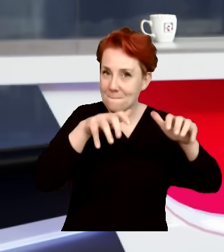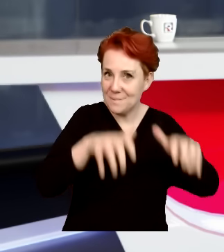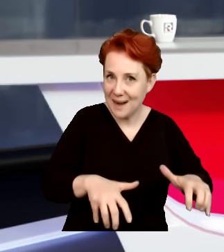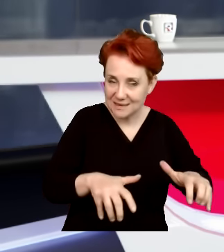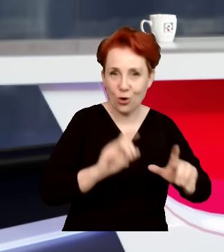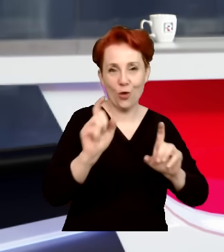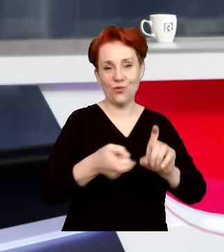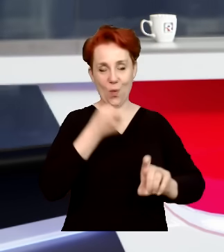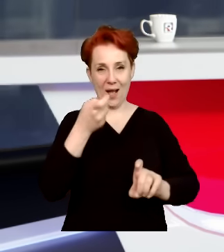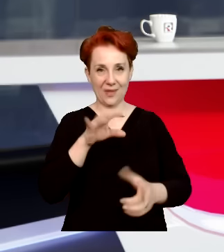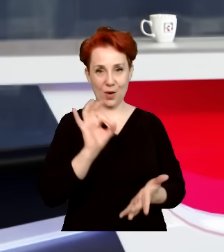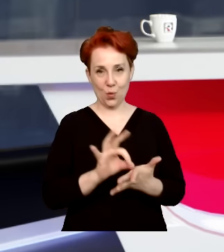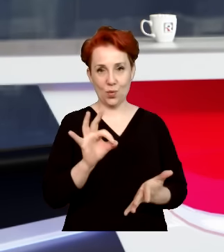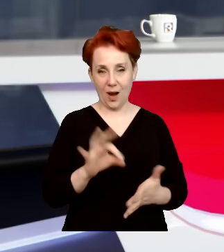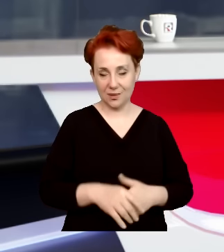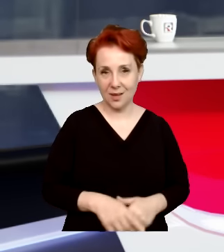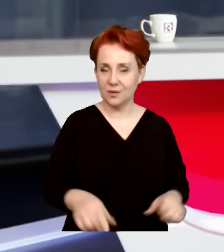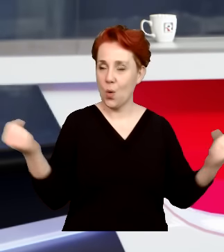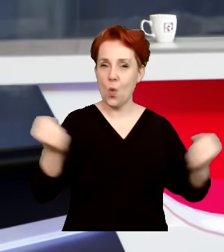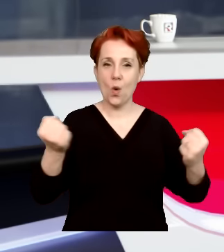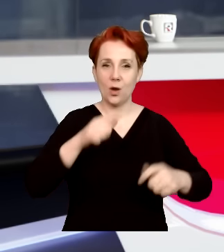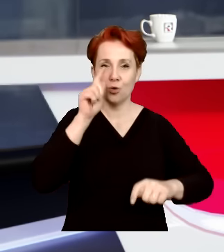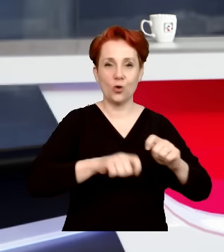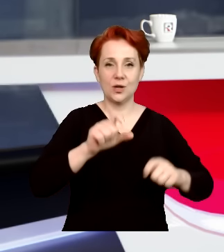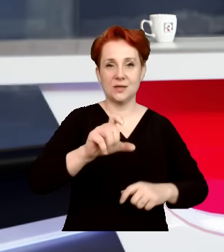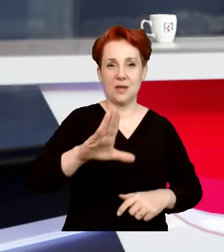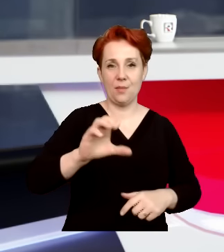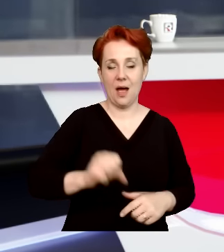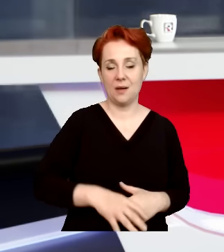tam nasilona kontrola CBA.